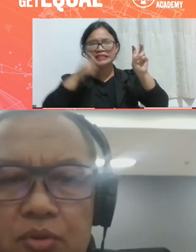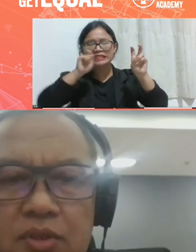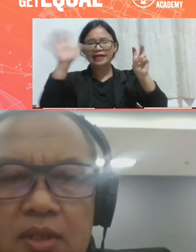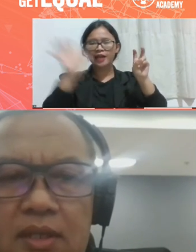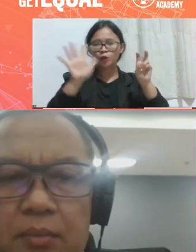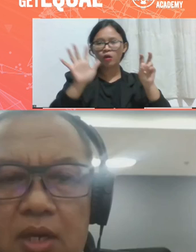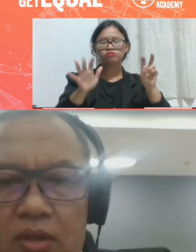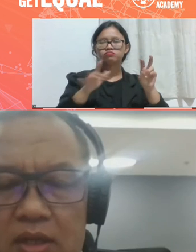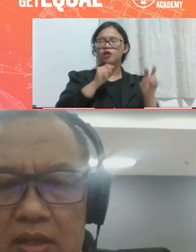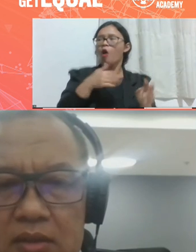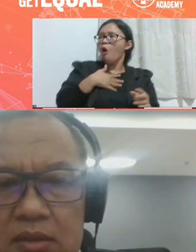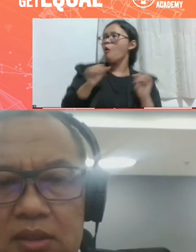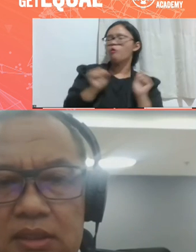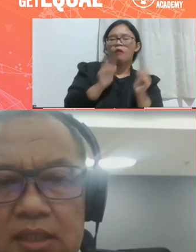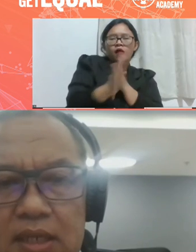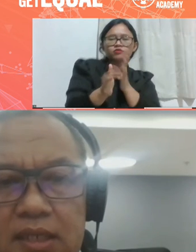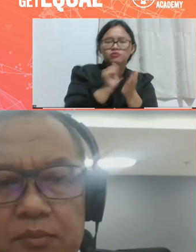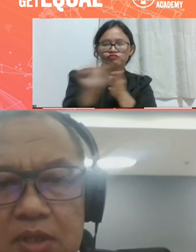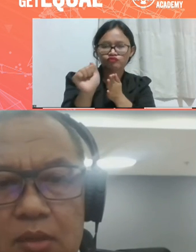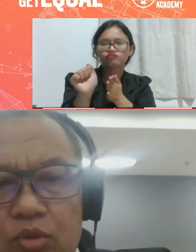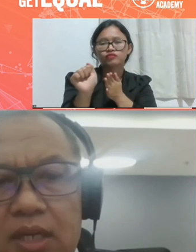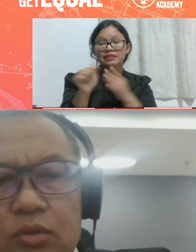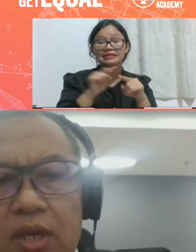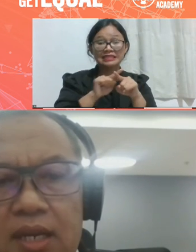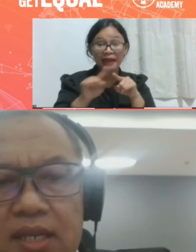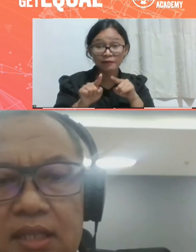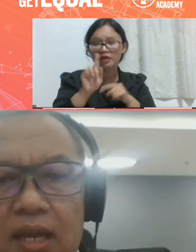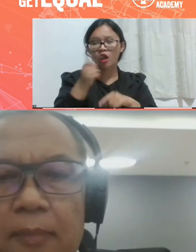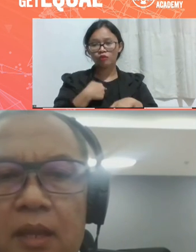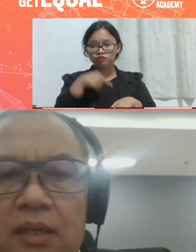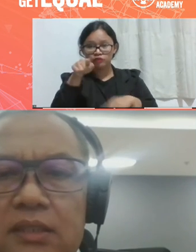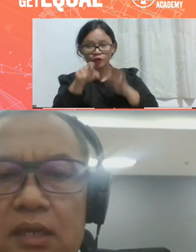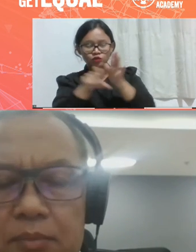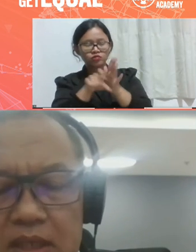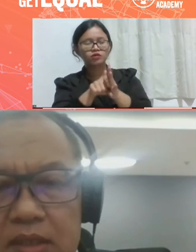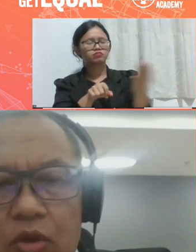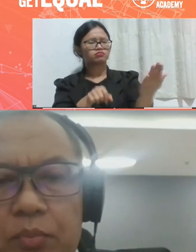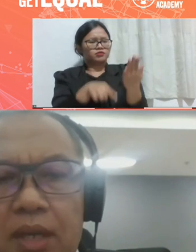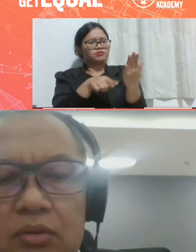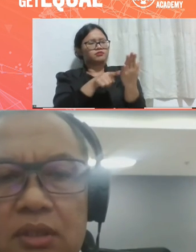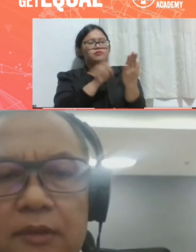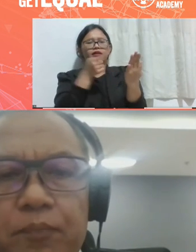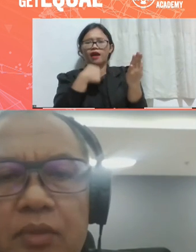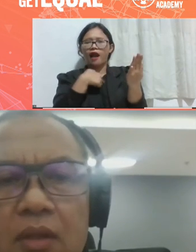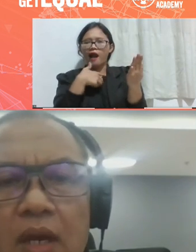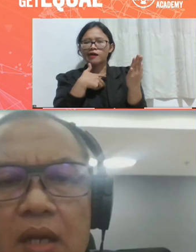segera hapus, tapi kalau segera di capture kemudian URL link kita bisa di copy